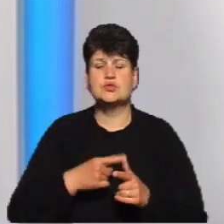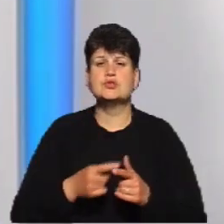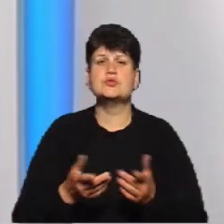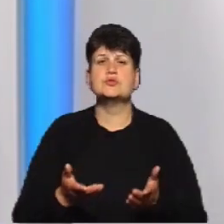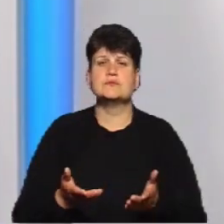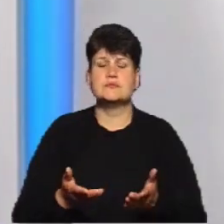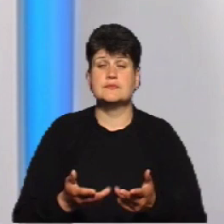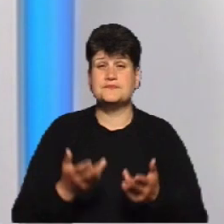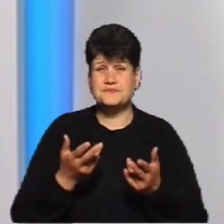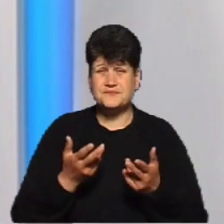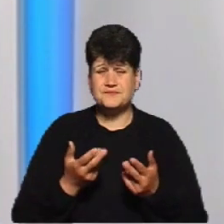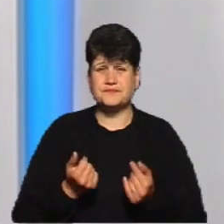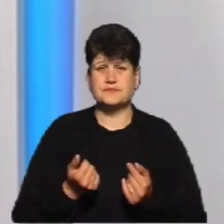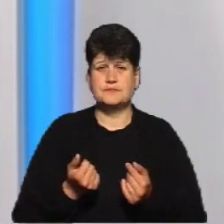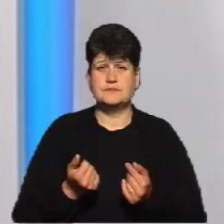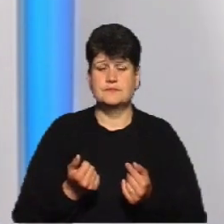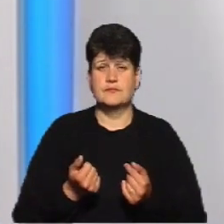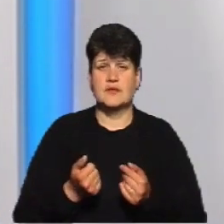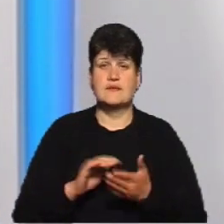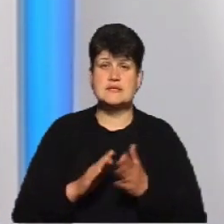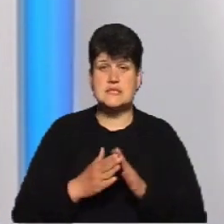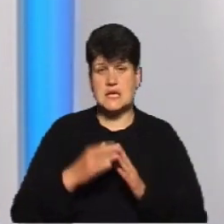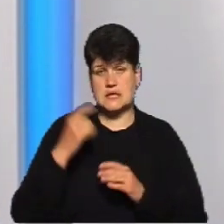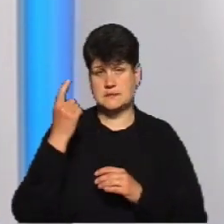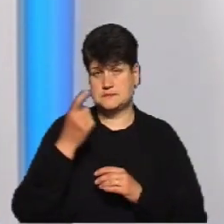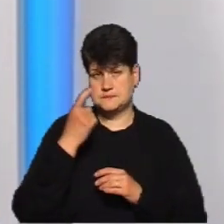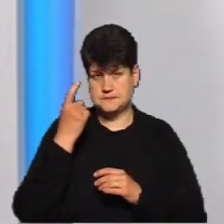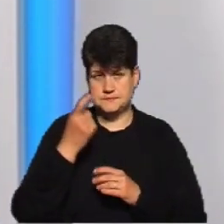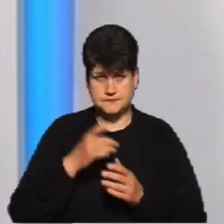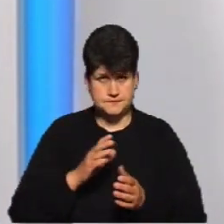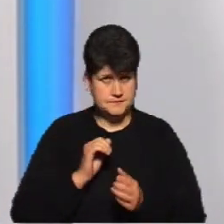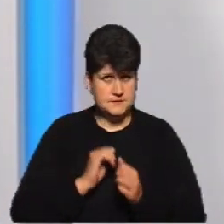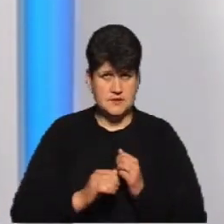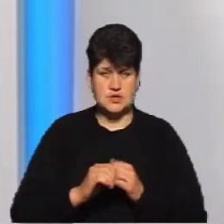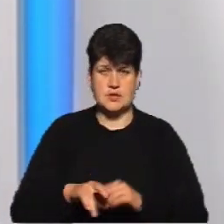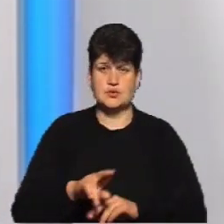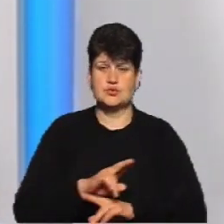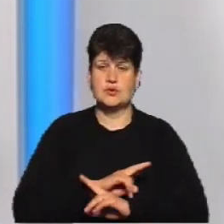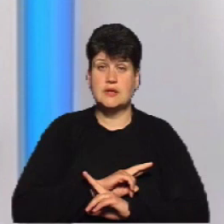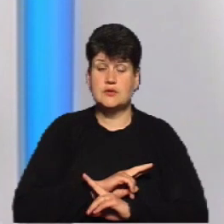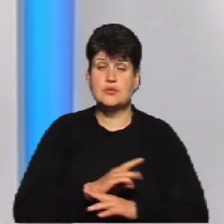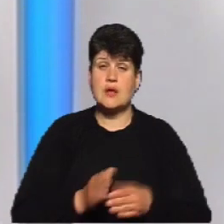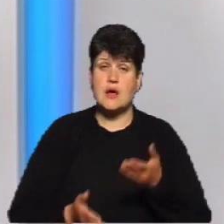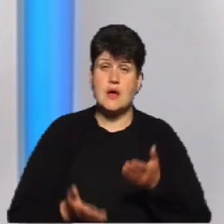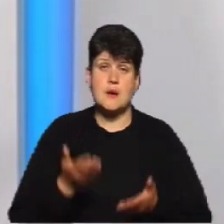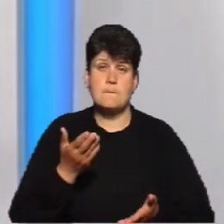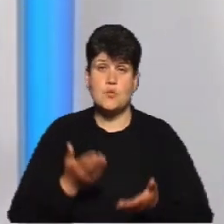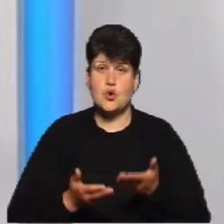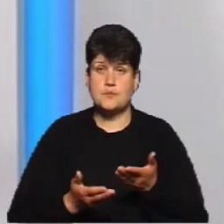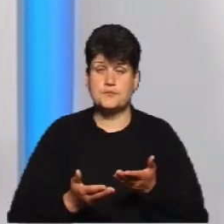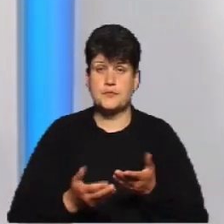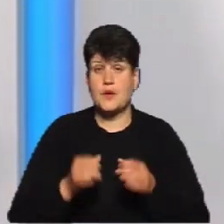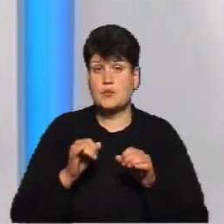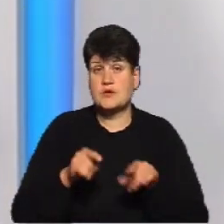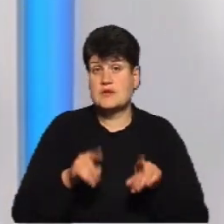що в стані алкогольного сп'яніння дуже часто люди гинуть, або якщо вони, можливо, не вміючи